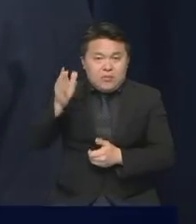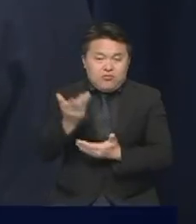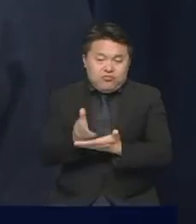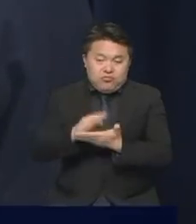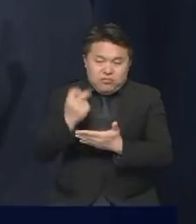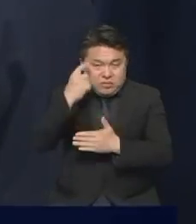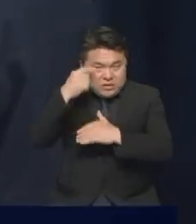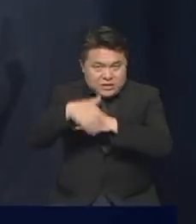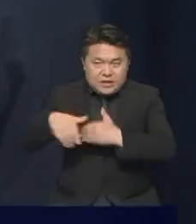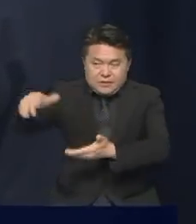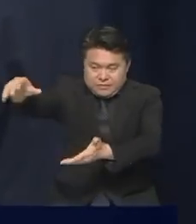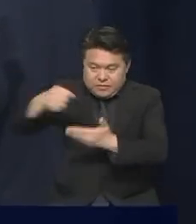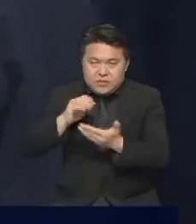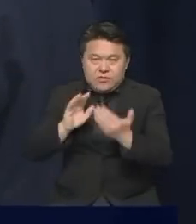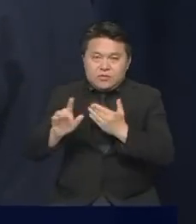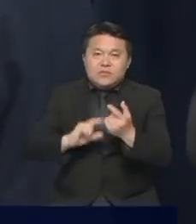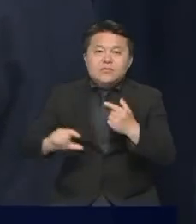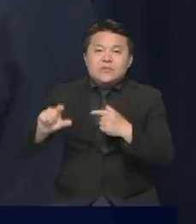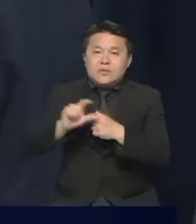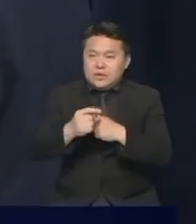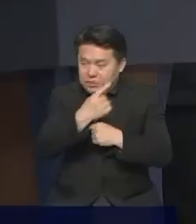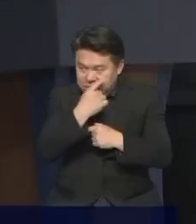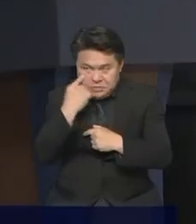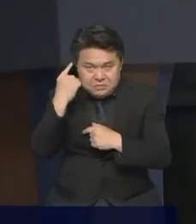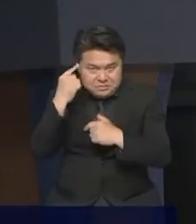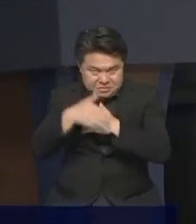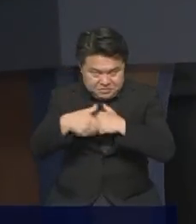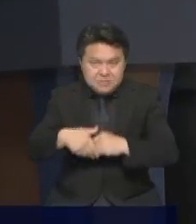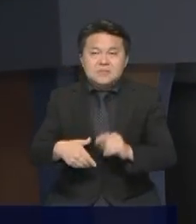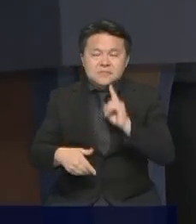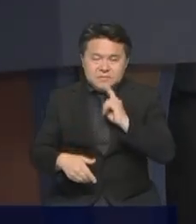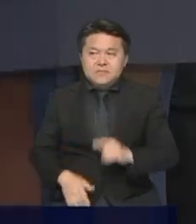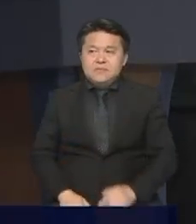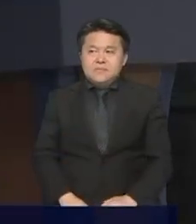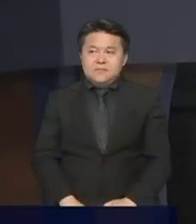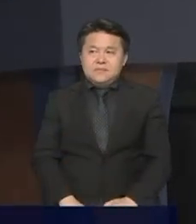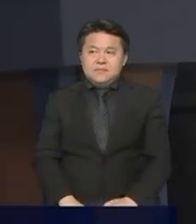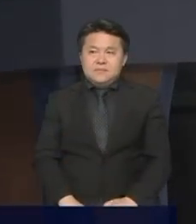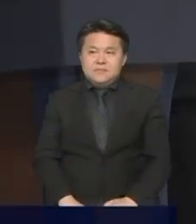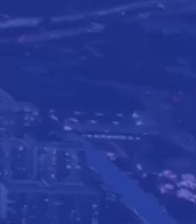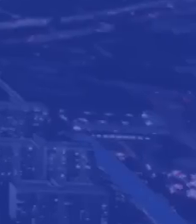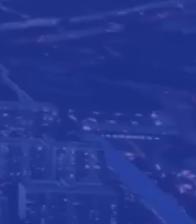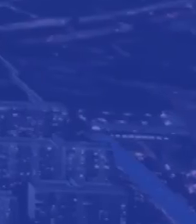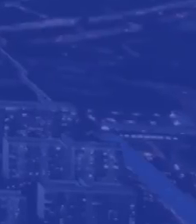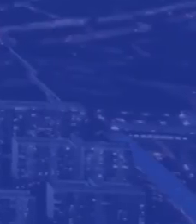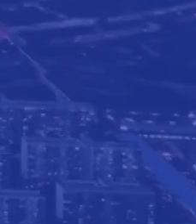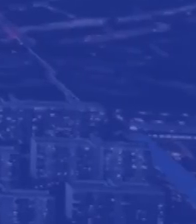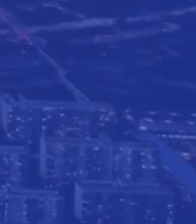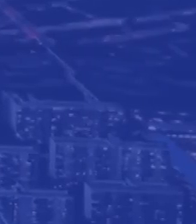등을 추가적으로 확보해서 확인해 나가겠다고 덧붙였습니다 SBS 권란입니다